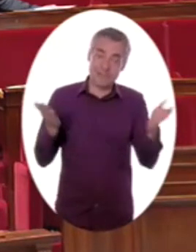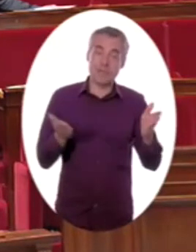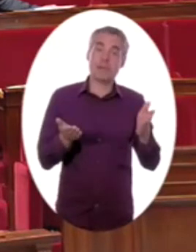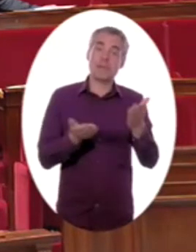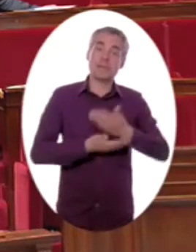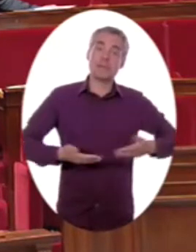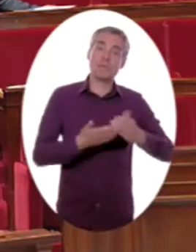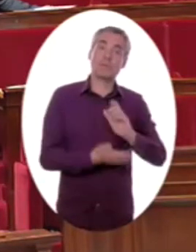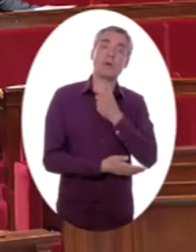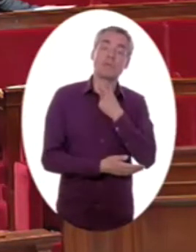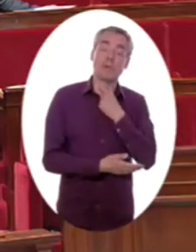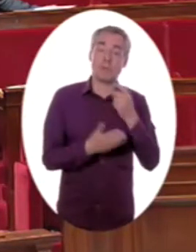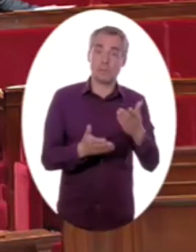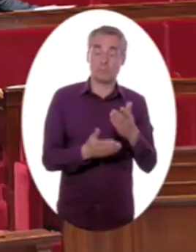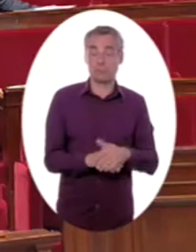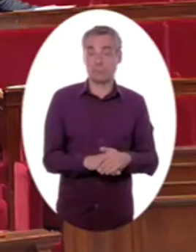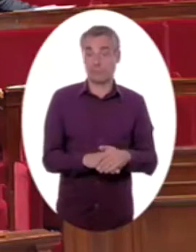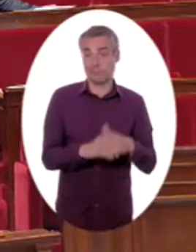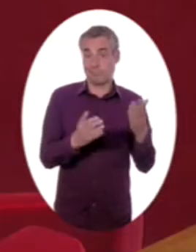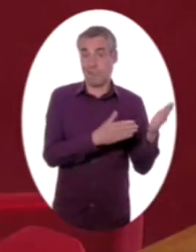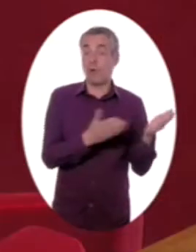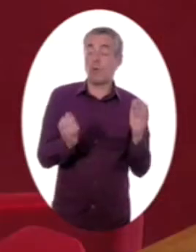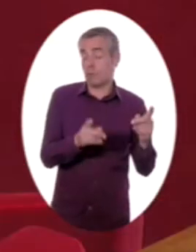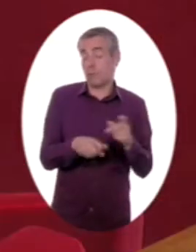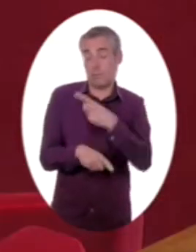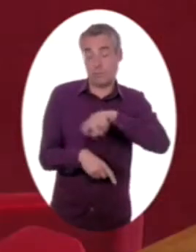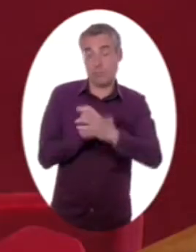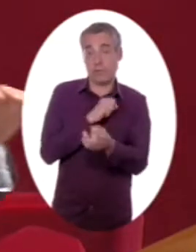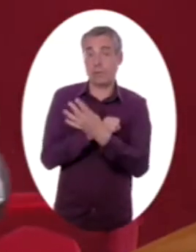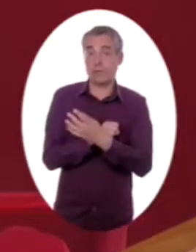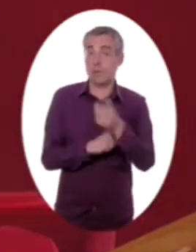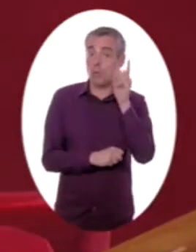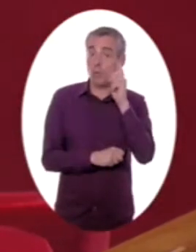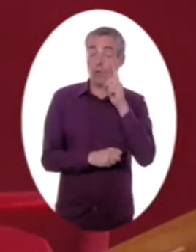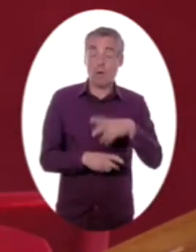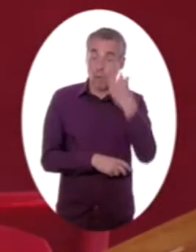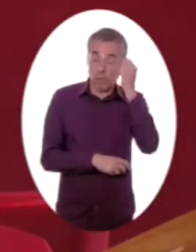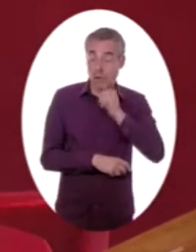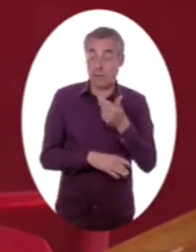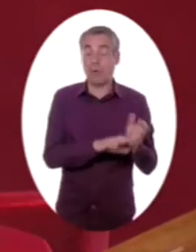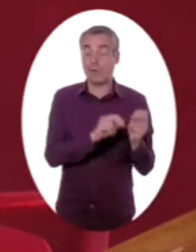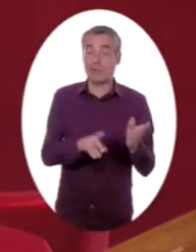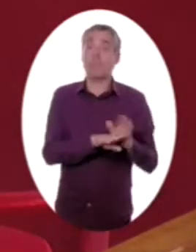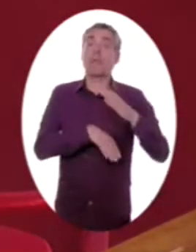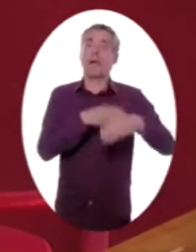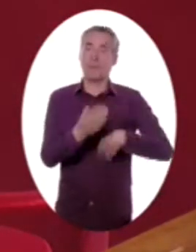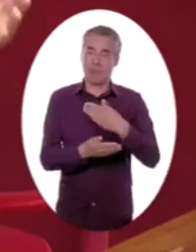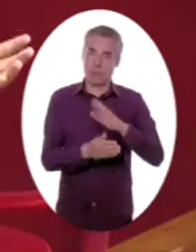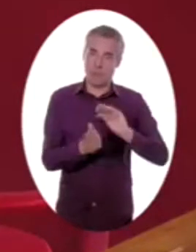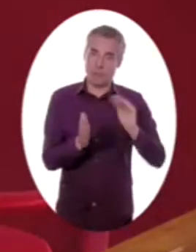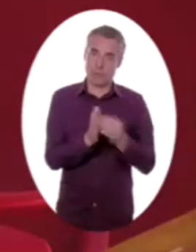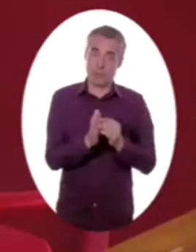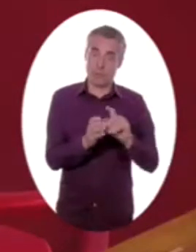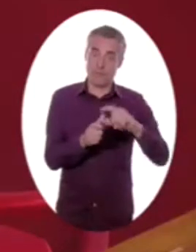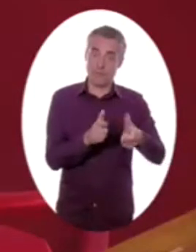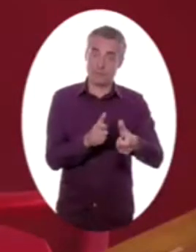handicap. Le nom. Et vous avez refusé en disant que nous n'avons rien compris. Et l'amendement d'après, qui